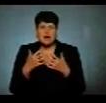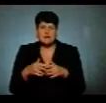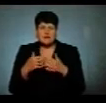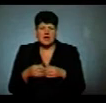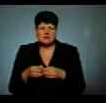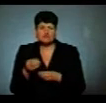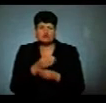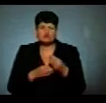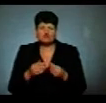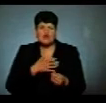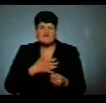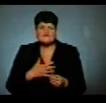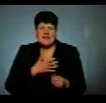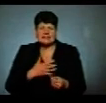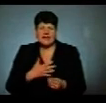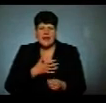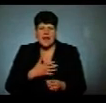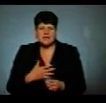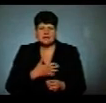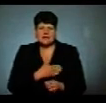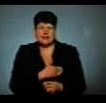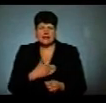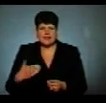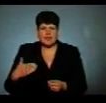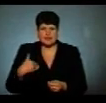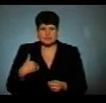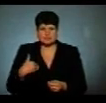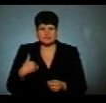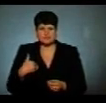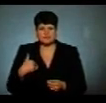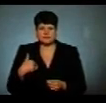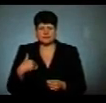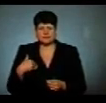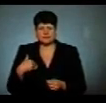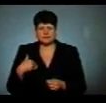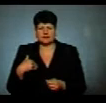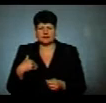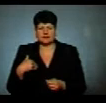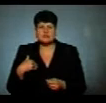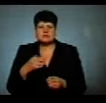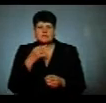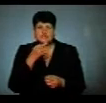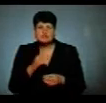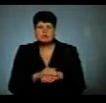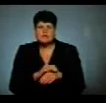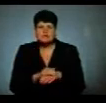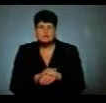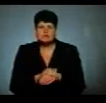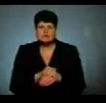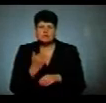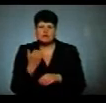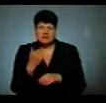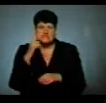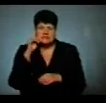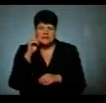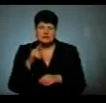штучної вентиляції для дихання, чи як сказати правильно. Скажіть, будь ласочка, ви